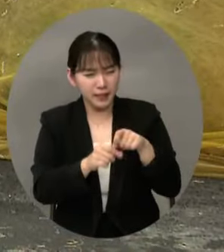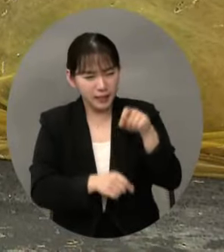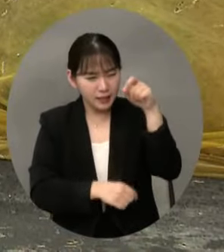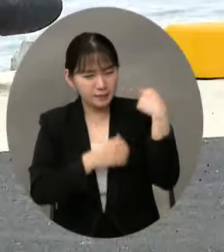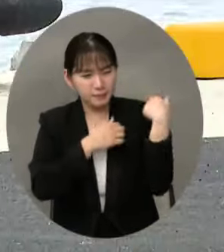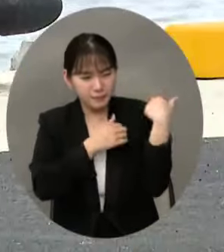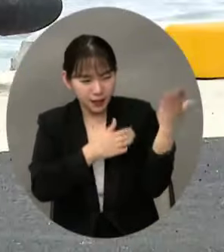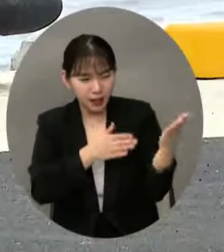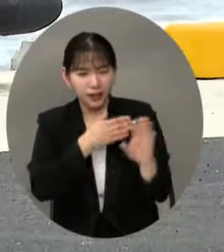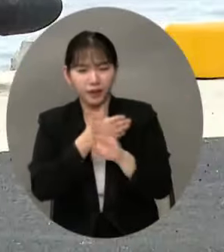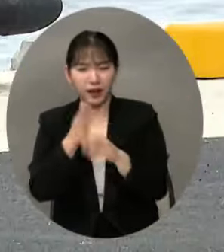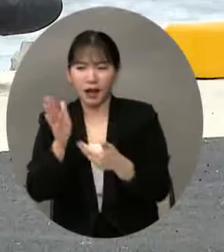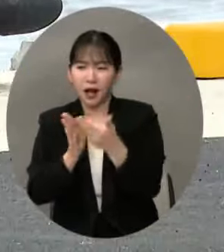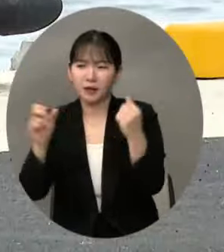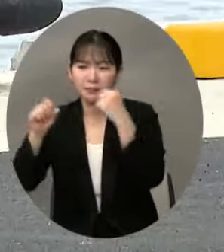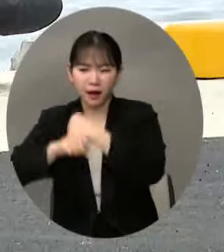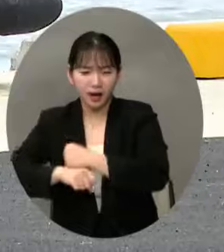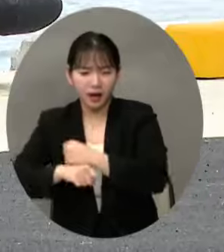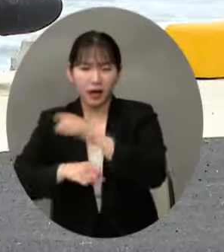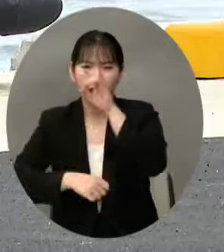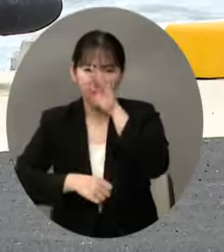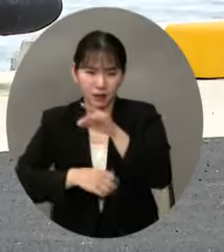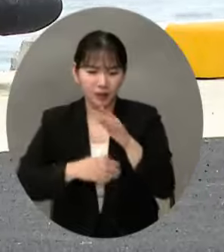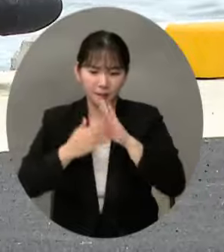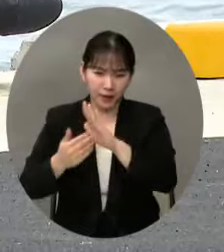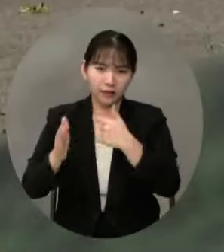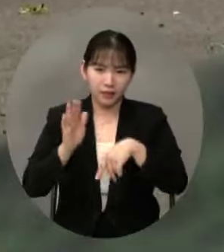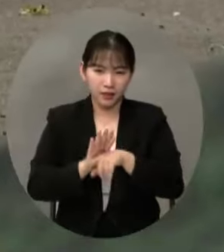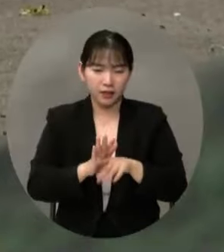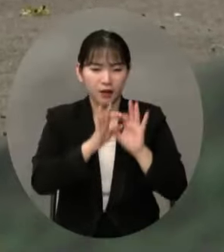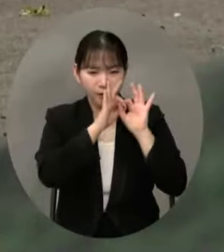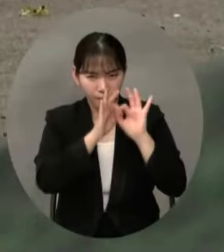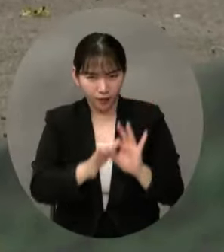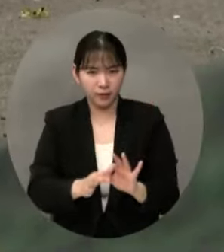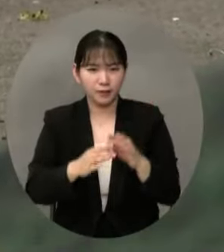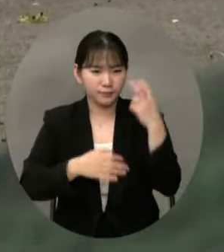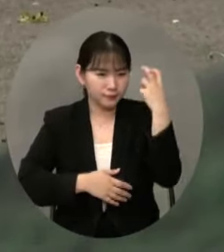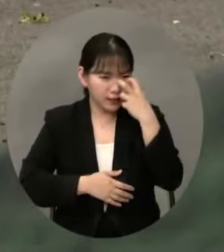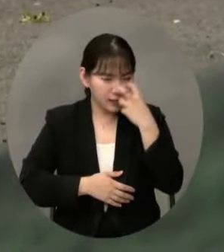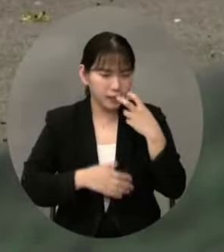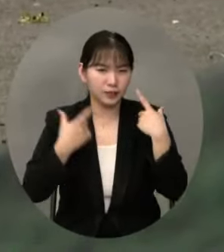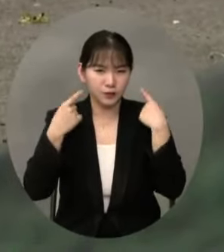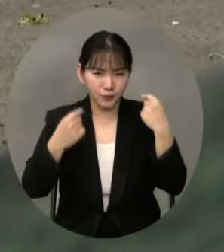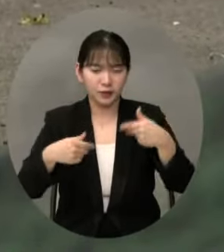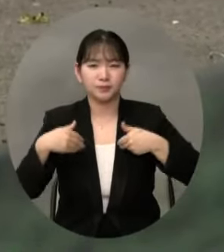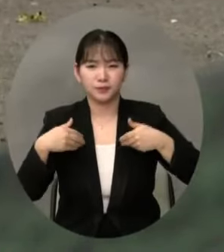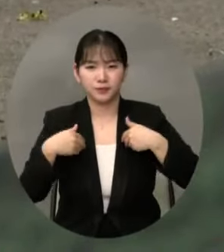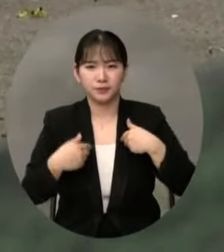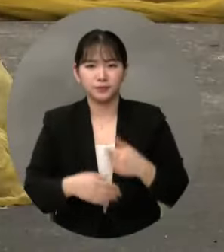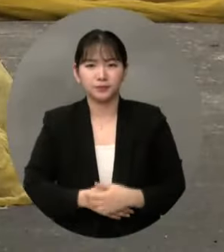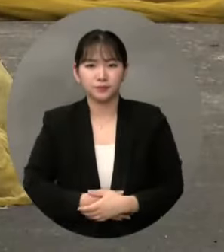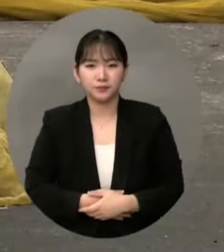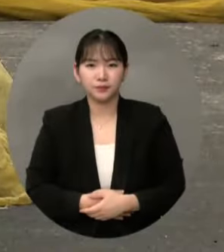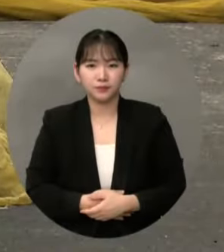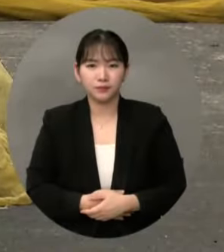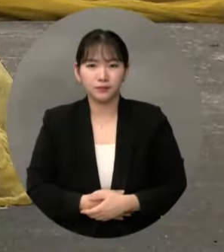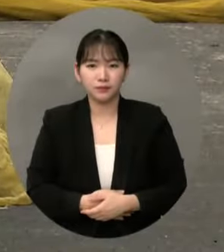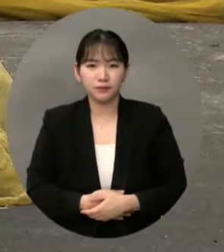항구들의 수순을 밟지 않기 위해 관계기관들의 지속적인 유지관리 강화가 절실해 보입니다. MBC 뉴스 안준호입니다.